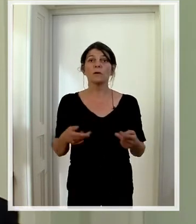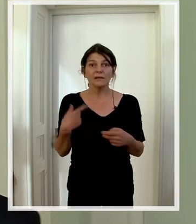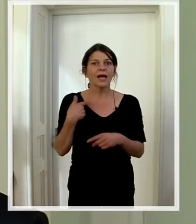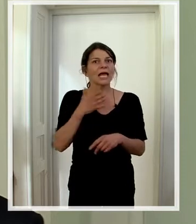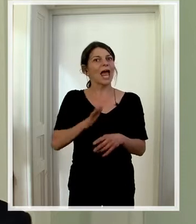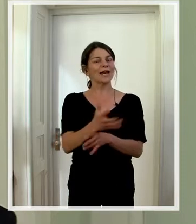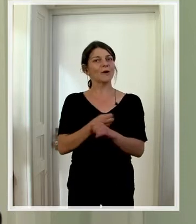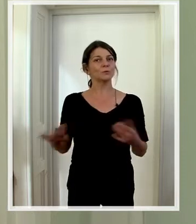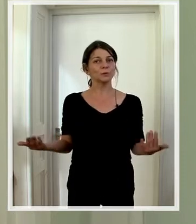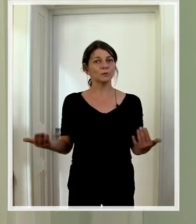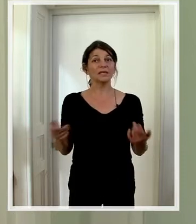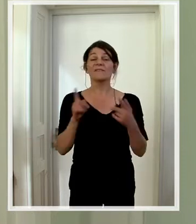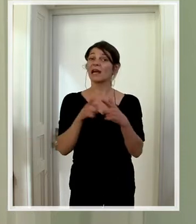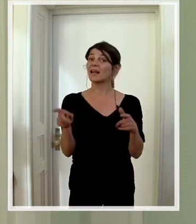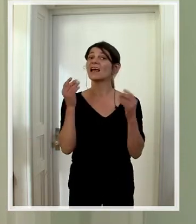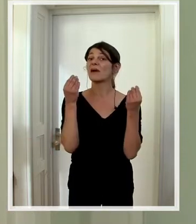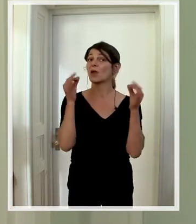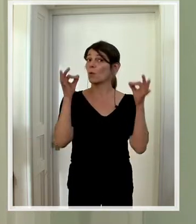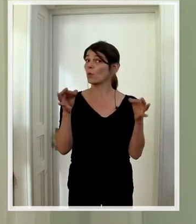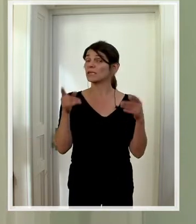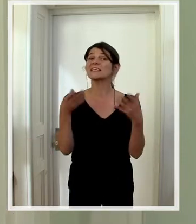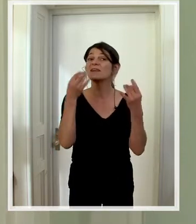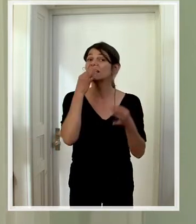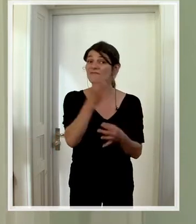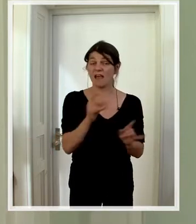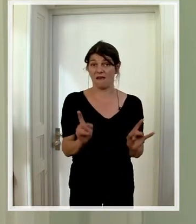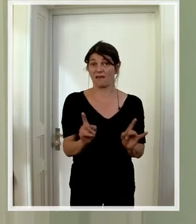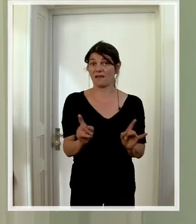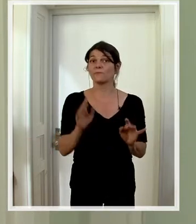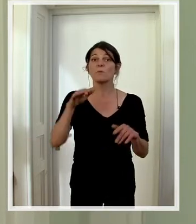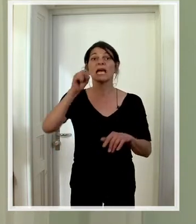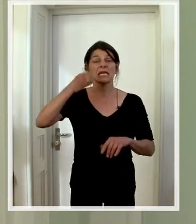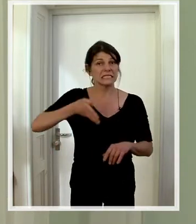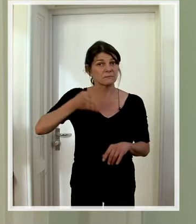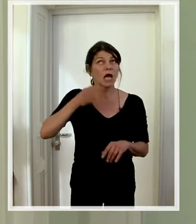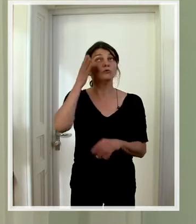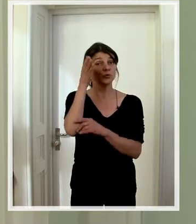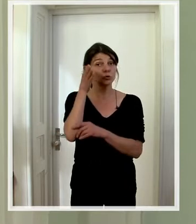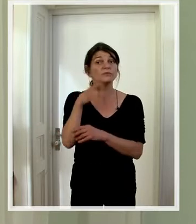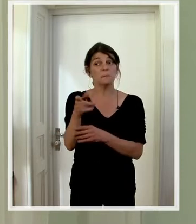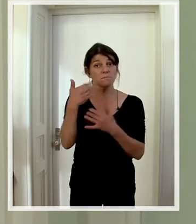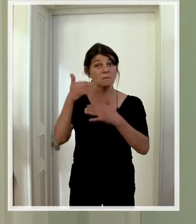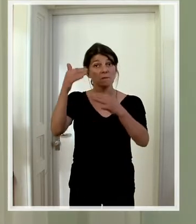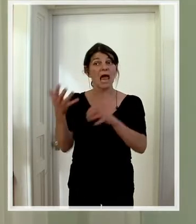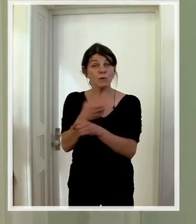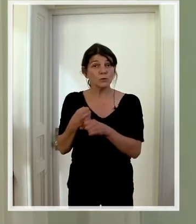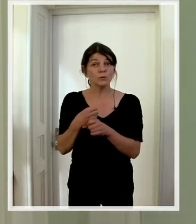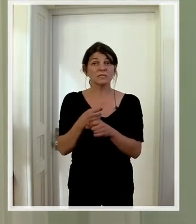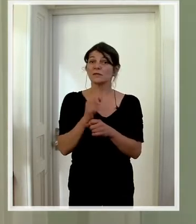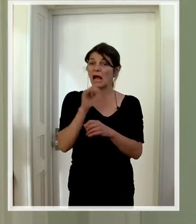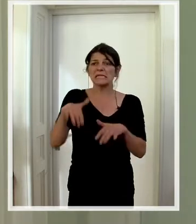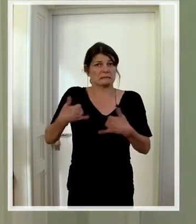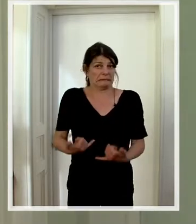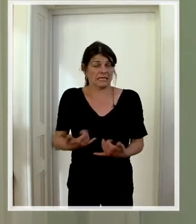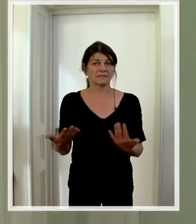ich das, wenn es eine gute Qualität hat. Es ist nur eine Qualitätsfrage, ob die S-Bahn in Zukunft noch viel größeren Nutzen bringt als jetzt und nicht eine